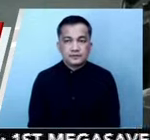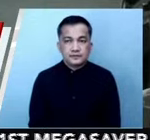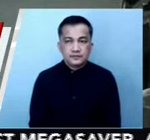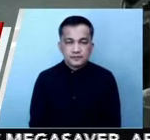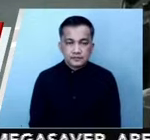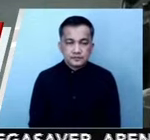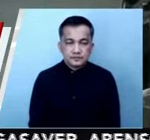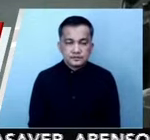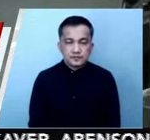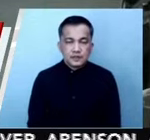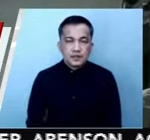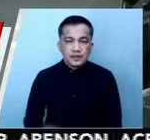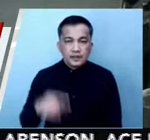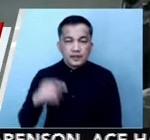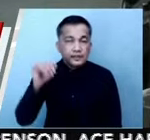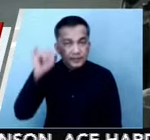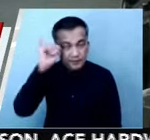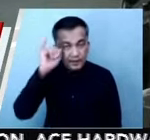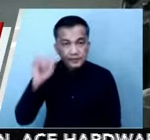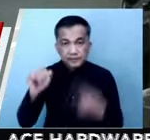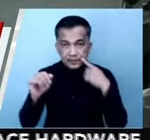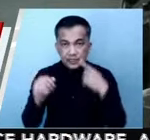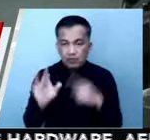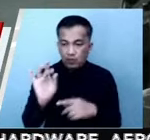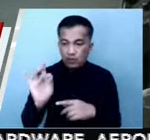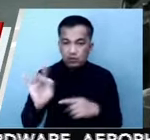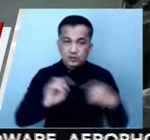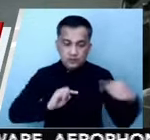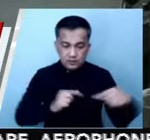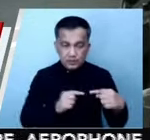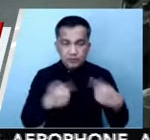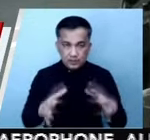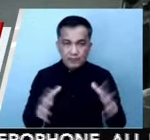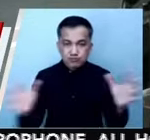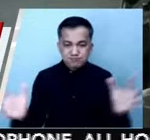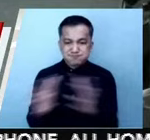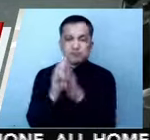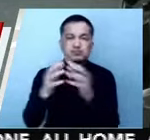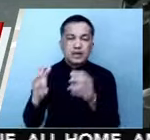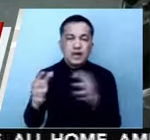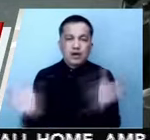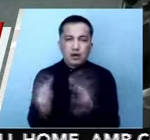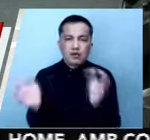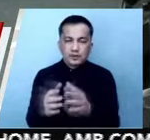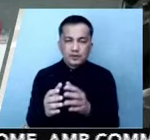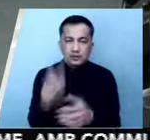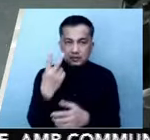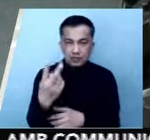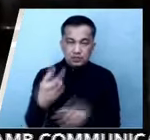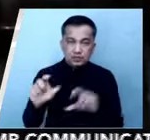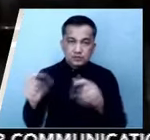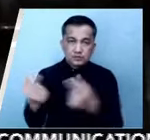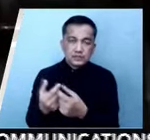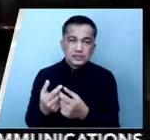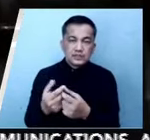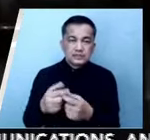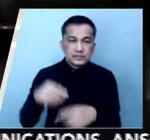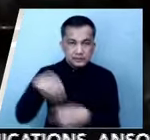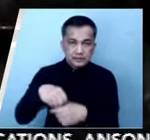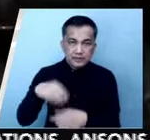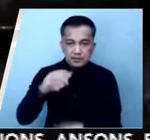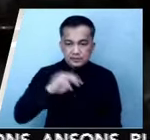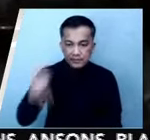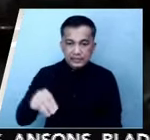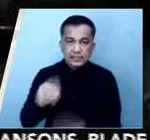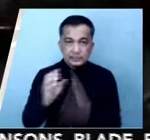Ivan, Pia, walo ang sugatan matapos ang rumble ng dalawang grupo dito nga sa loob ng Manila City Jail. Mag-aalas